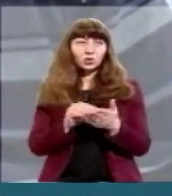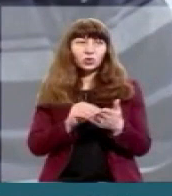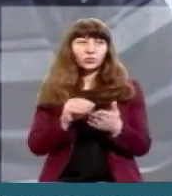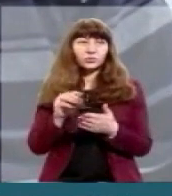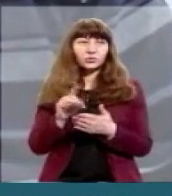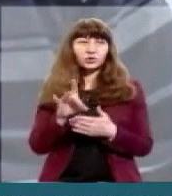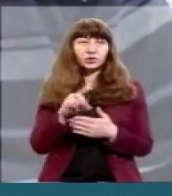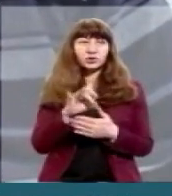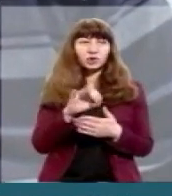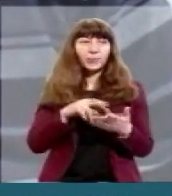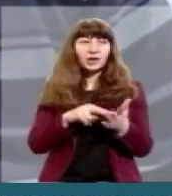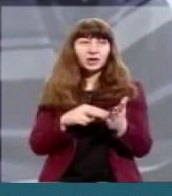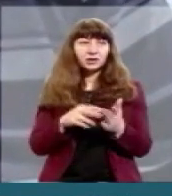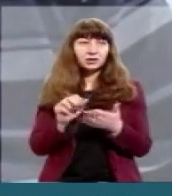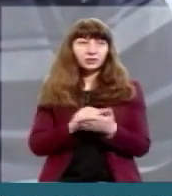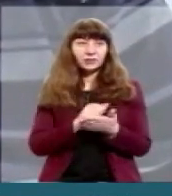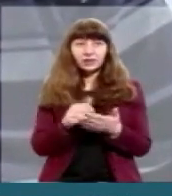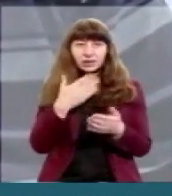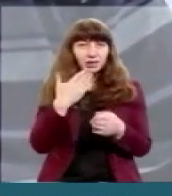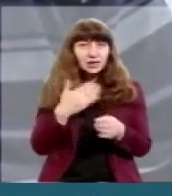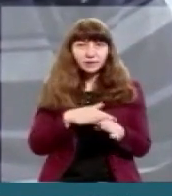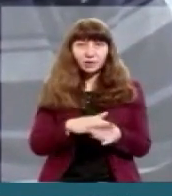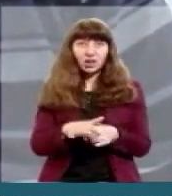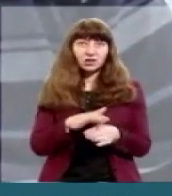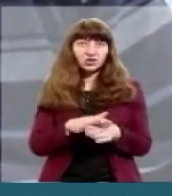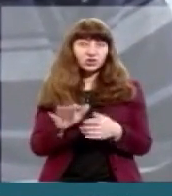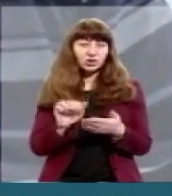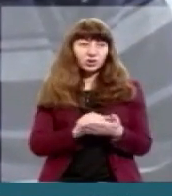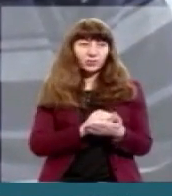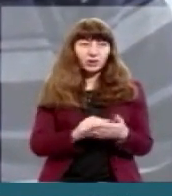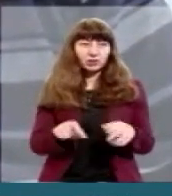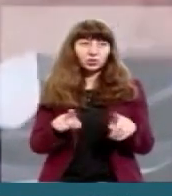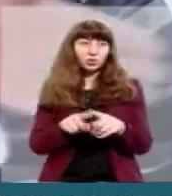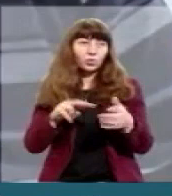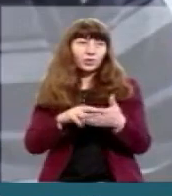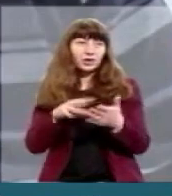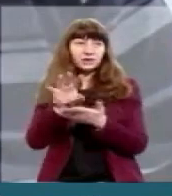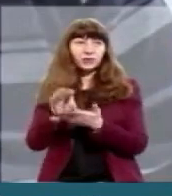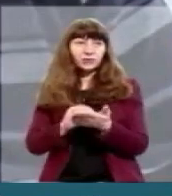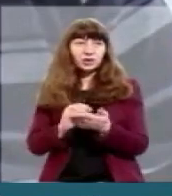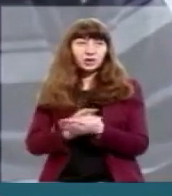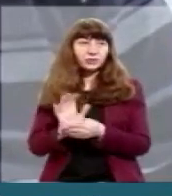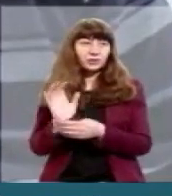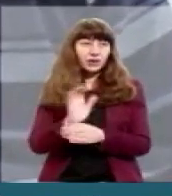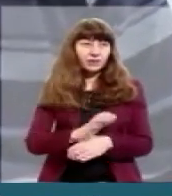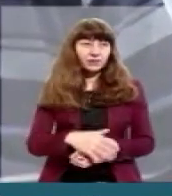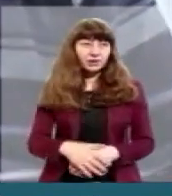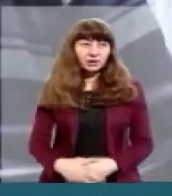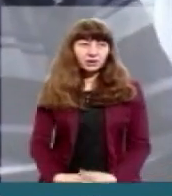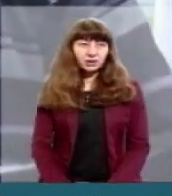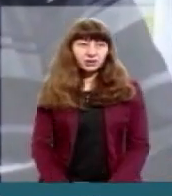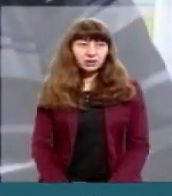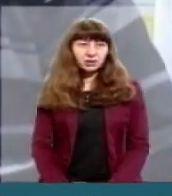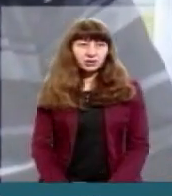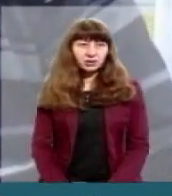чертежей проектной документации. То есть это не исполнительная документация, это всего лишь... Это тот же самый проект скопировали и нам отправили. У нас есть эти проекты, зачем они нам их